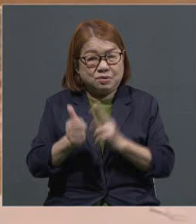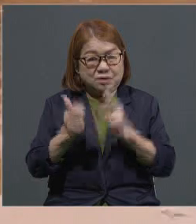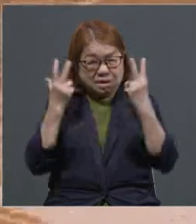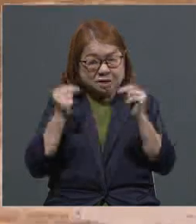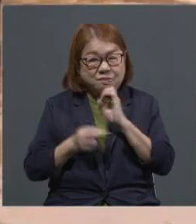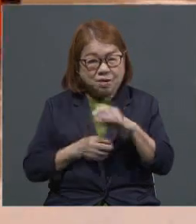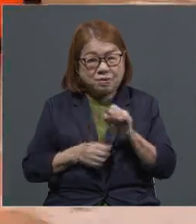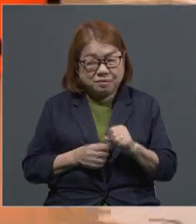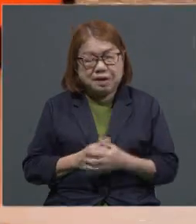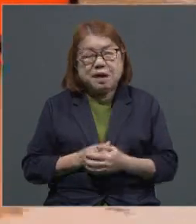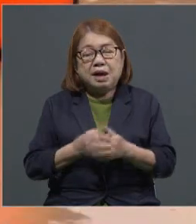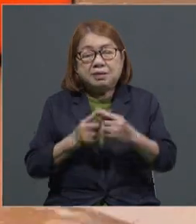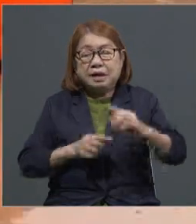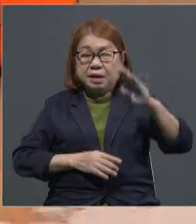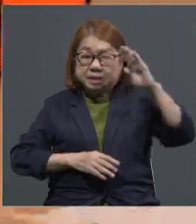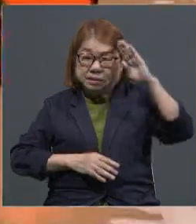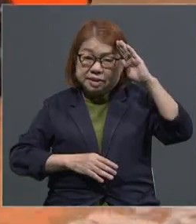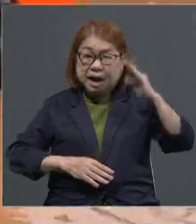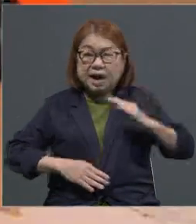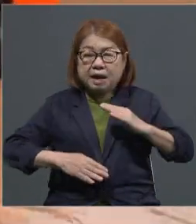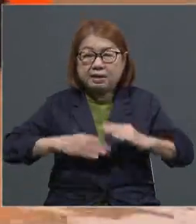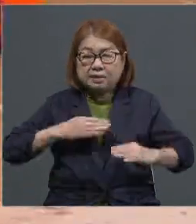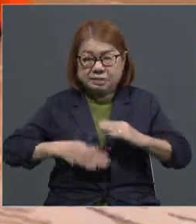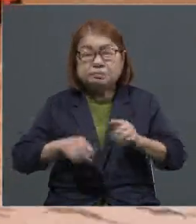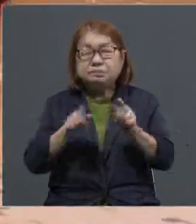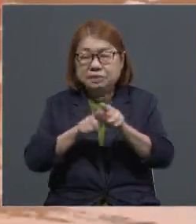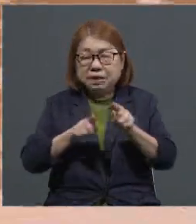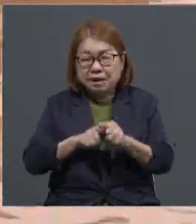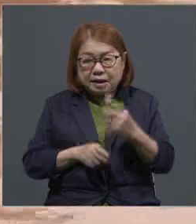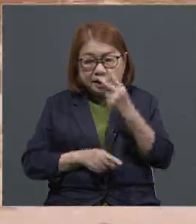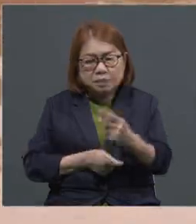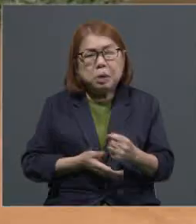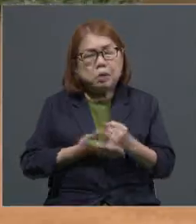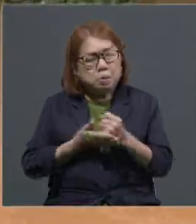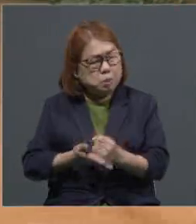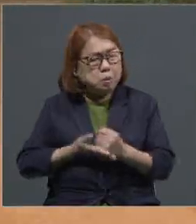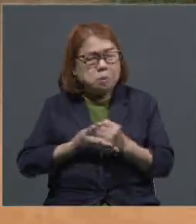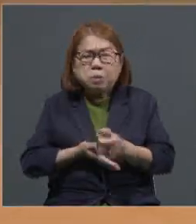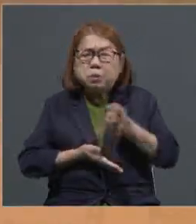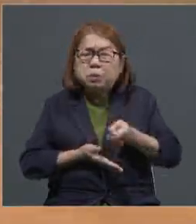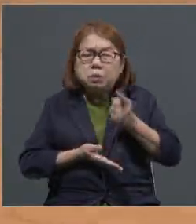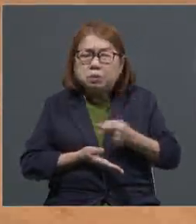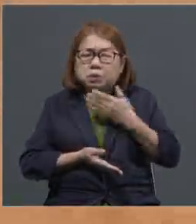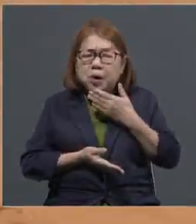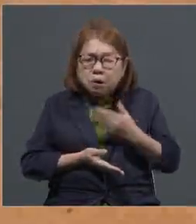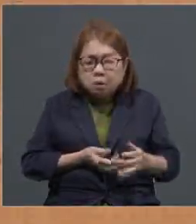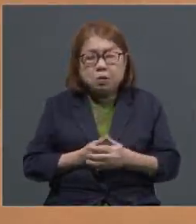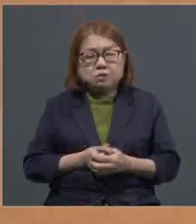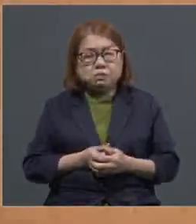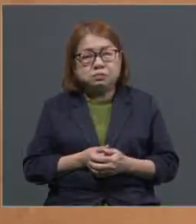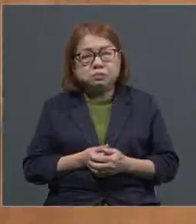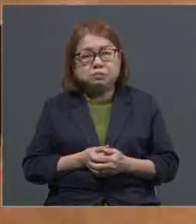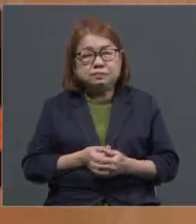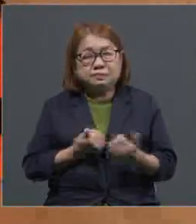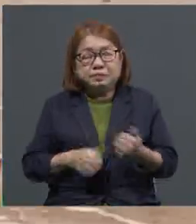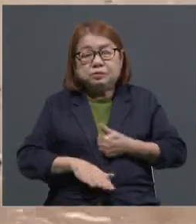นะครับในส่วนของกองทัพบกฮะทหารก็เป็นอีกส่วนหนึงที่เราจะเห็นมาช่วยเหลือน้ำท่วมตลอดนะครับทางพลเอกเจริญชัย